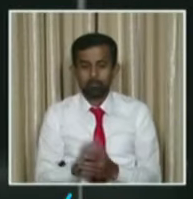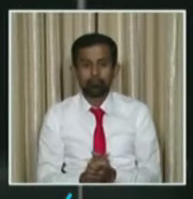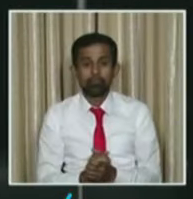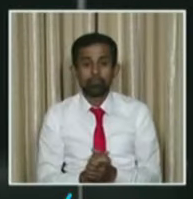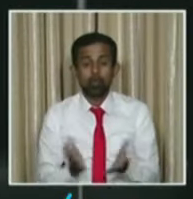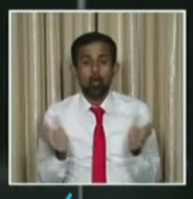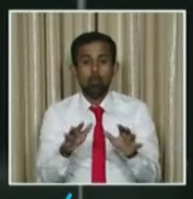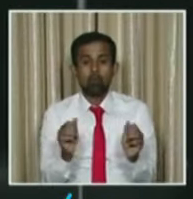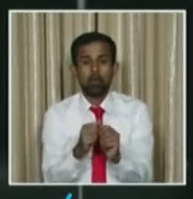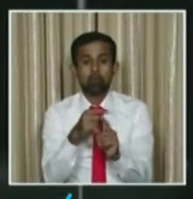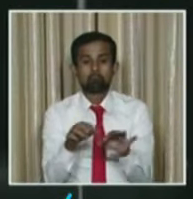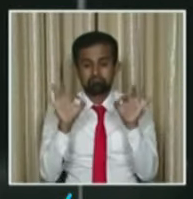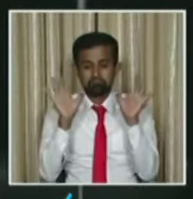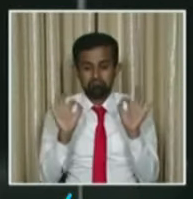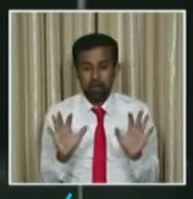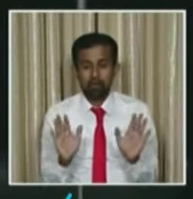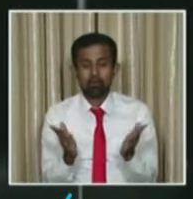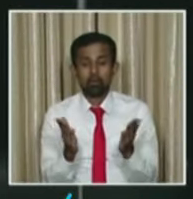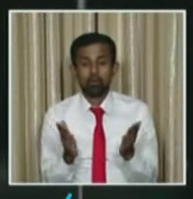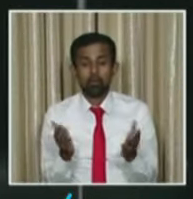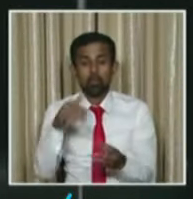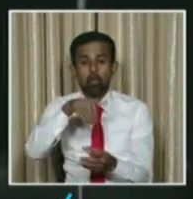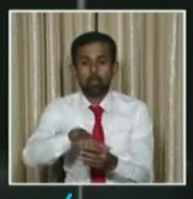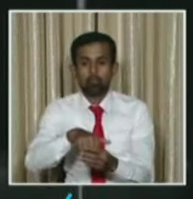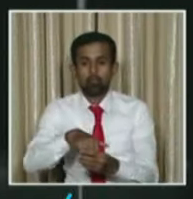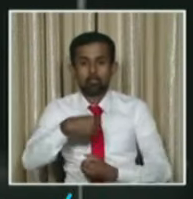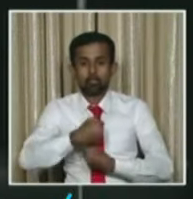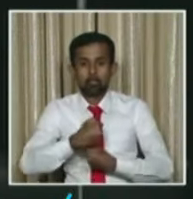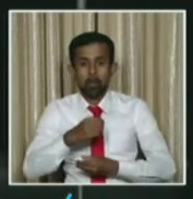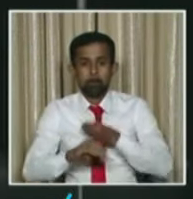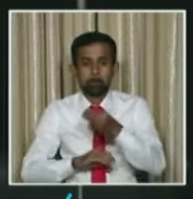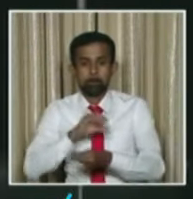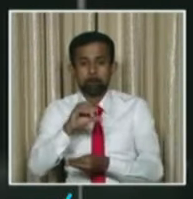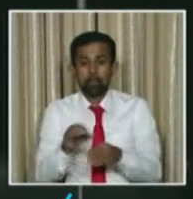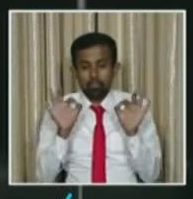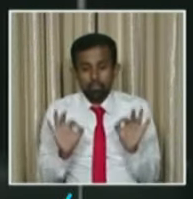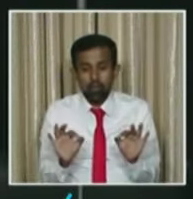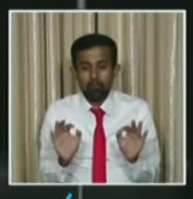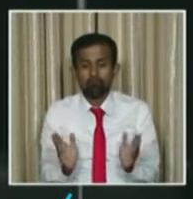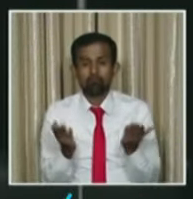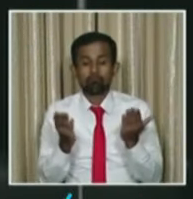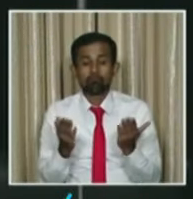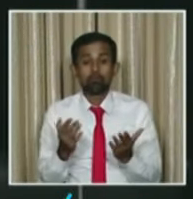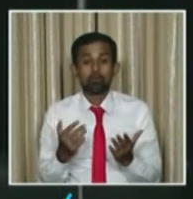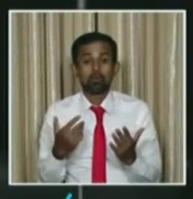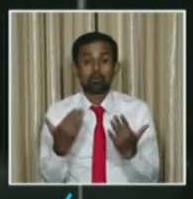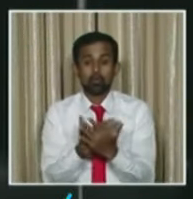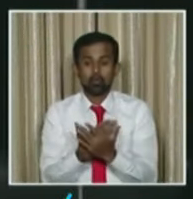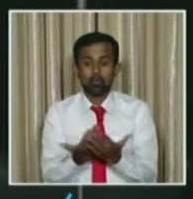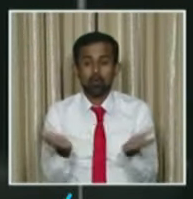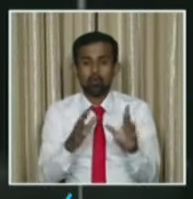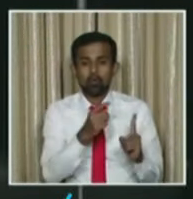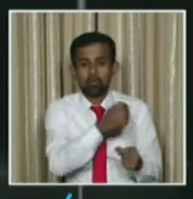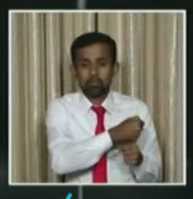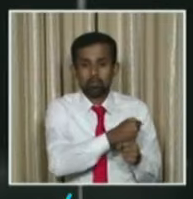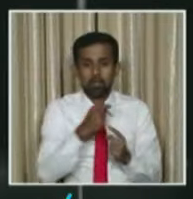Uddane Katutu Vadat Paradaya Kirim Saha Uddane Tulu Sidu Karati Rajya Ayojane Vadat Karyakshama Kirim Sandaha Mema Telecinema Uddane Rajya